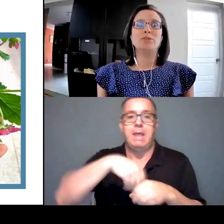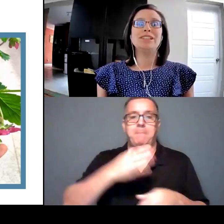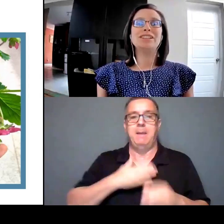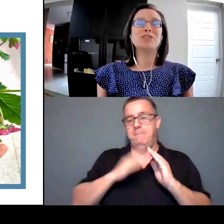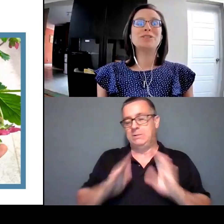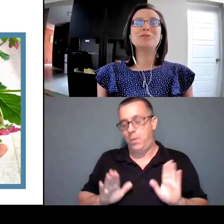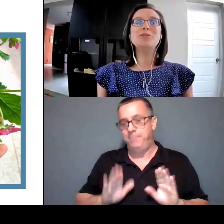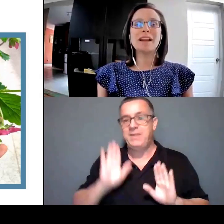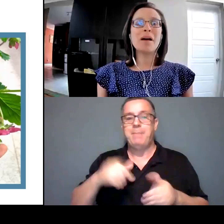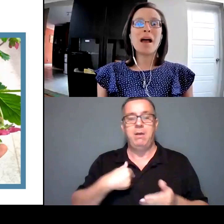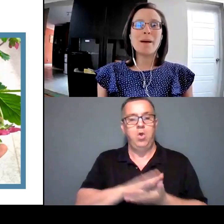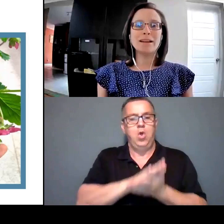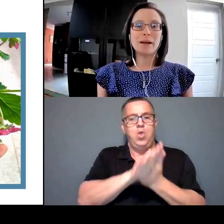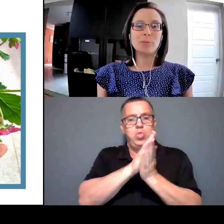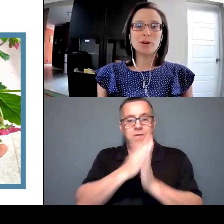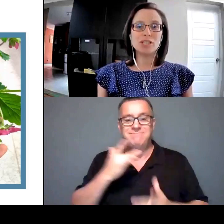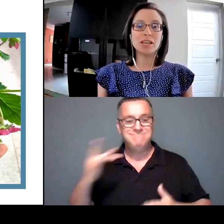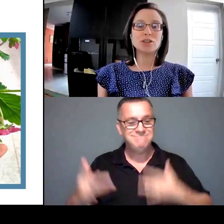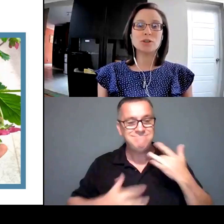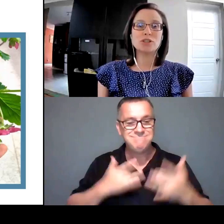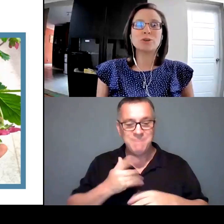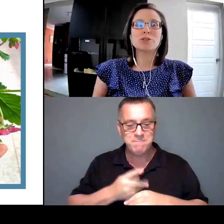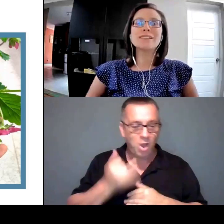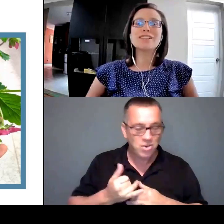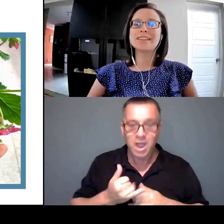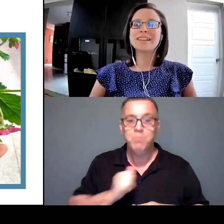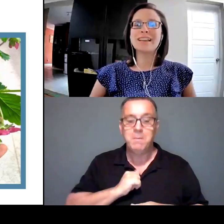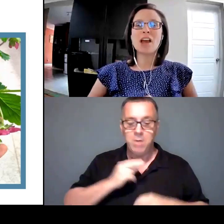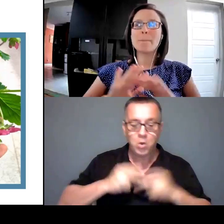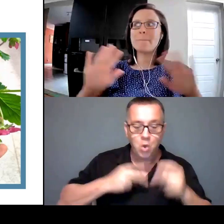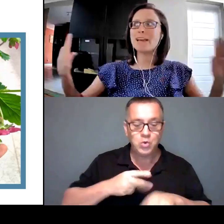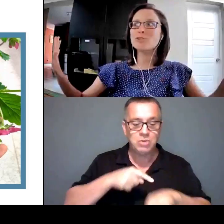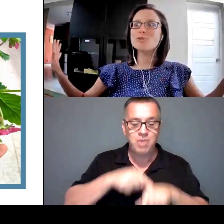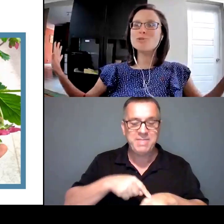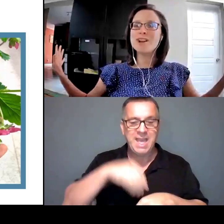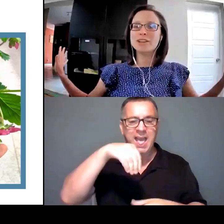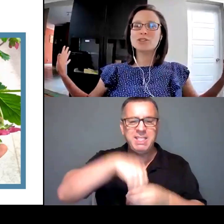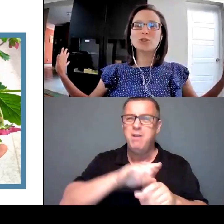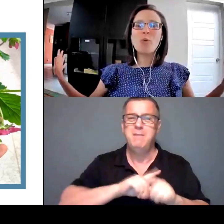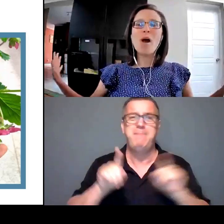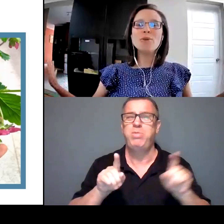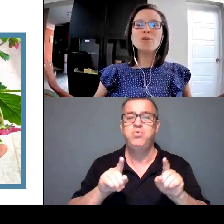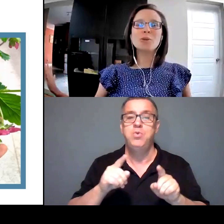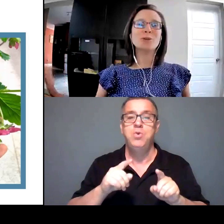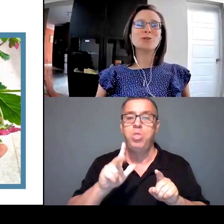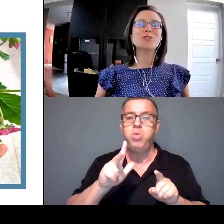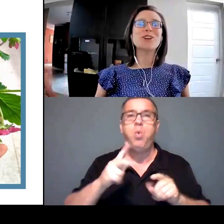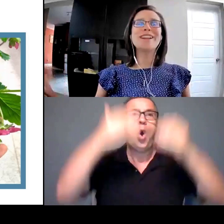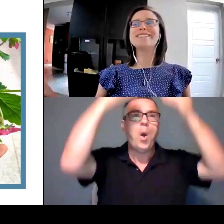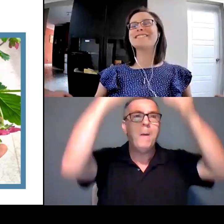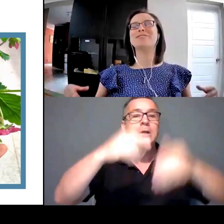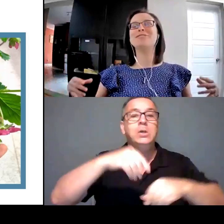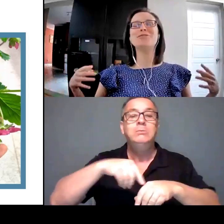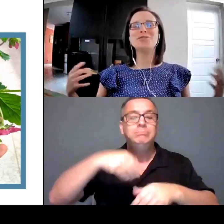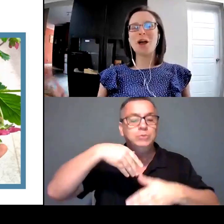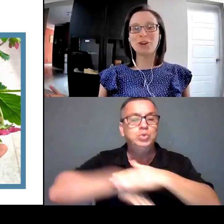Puis je suis devenue tellement emballée par le projet que je me suis construit des jardins intérieurs partout, sur 3 murs de mon sous-sol.